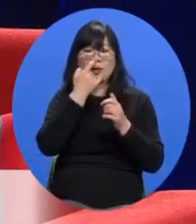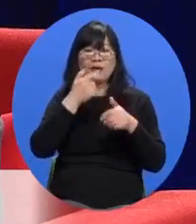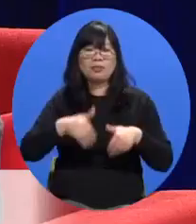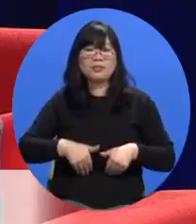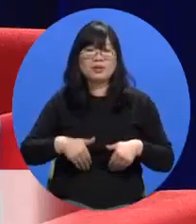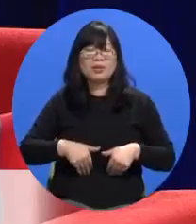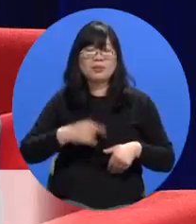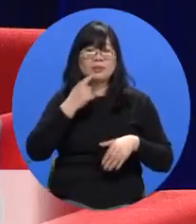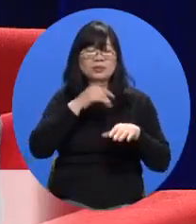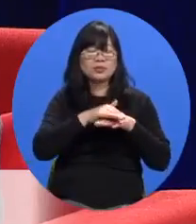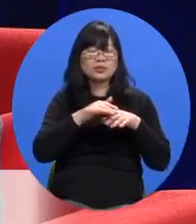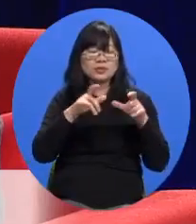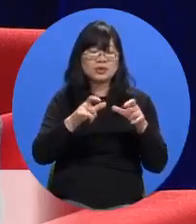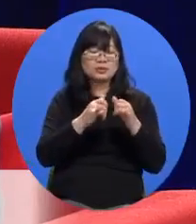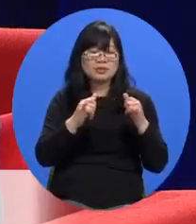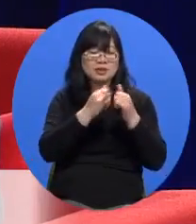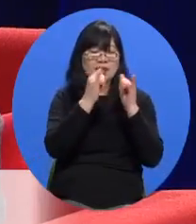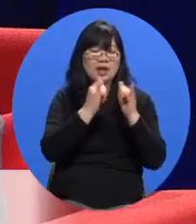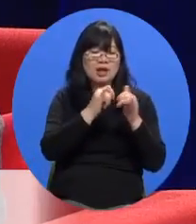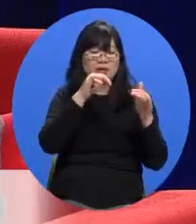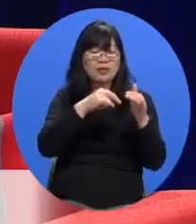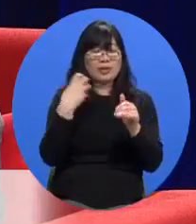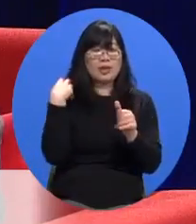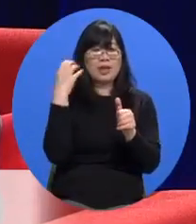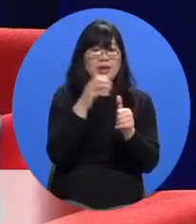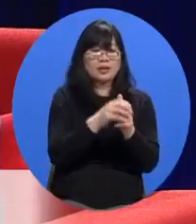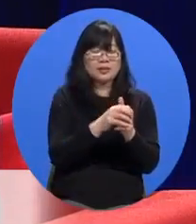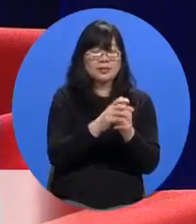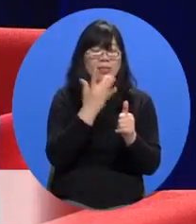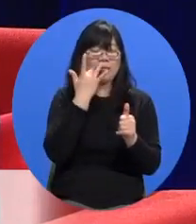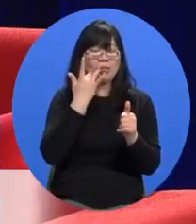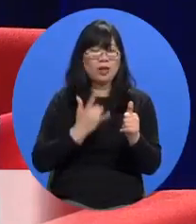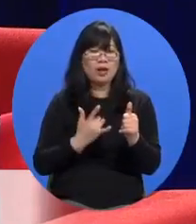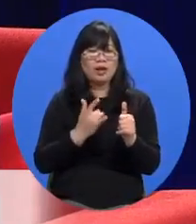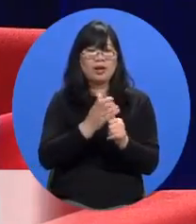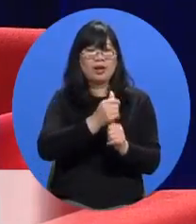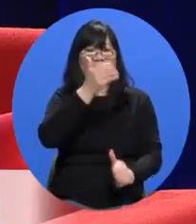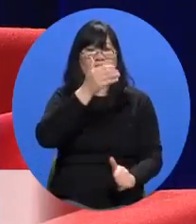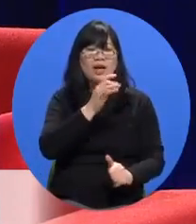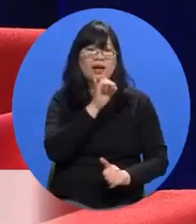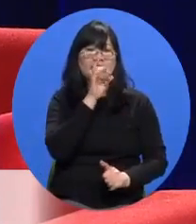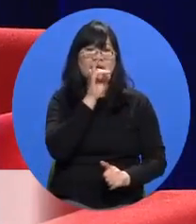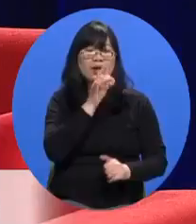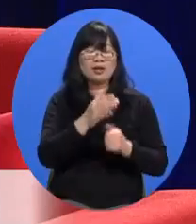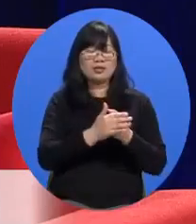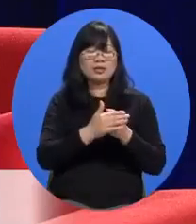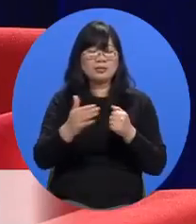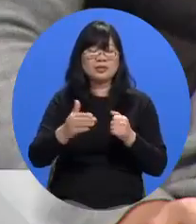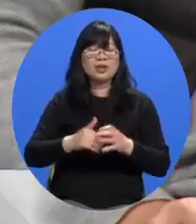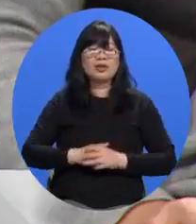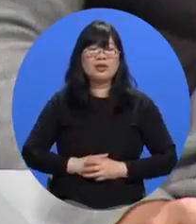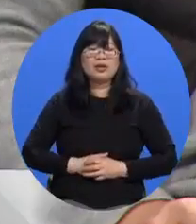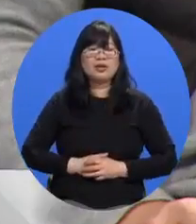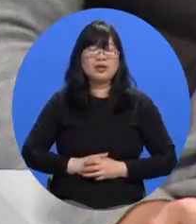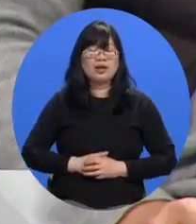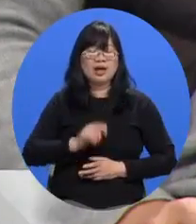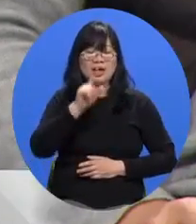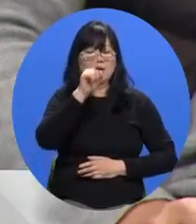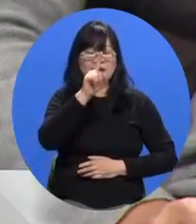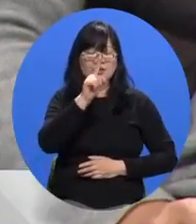그 민주시민사회에서 책임에 대한 부분을 놓치면은 안 되지 않을까라는 생각을 네. 해보게 됩니다. 너무